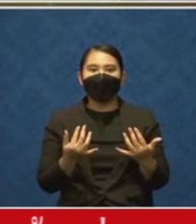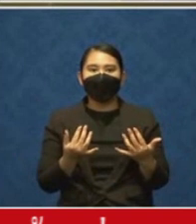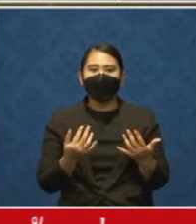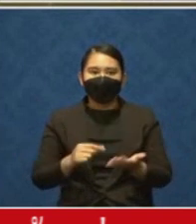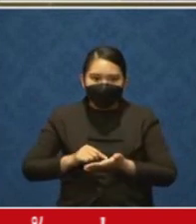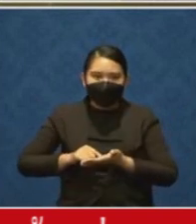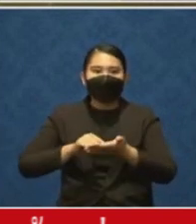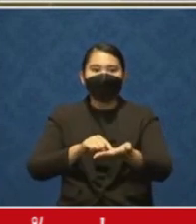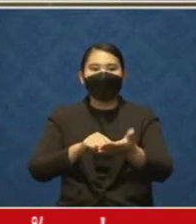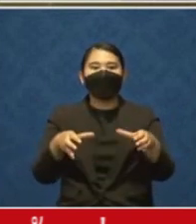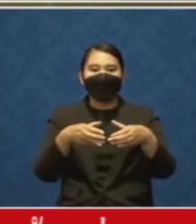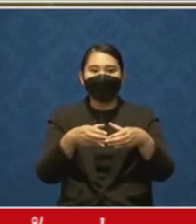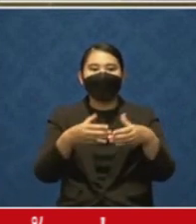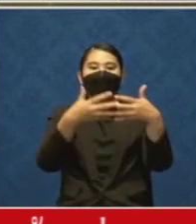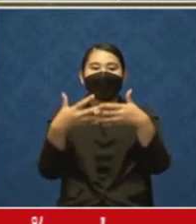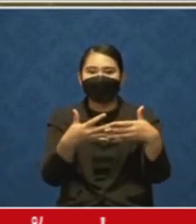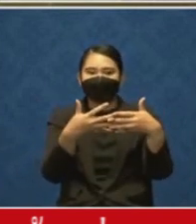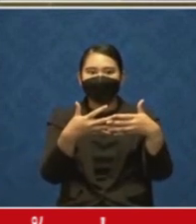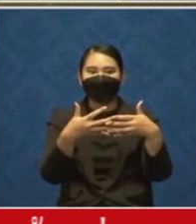าสู่สภาคองเกรสของสหรัฐครับ